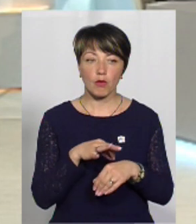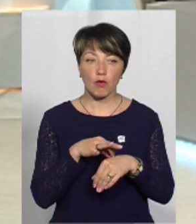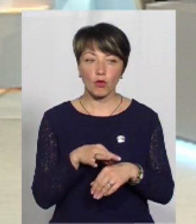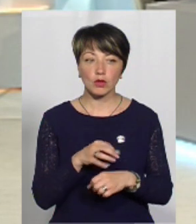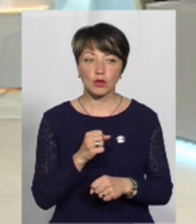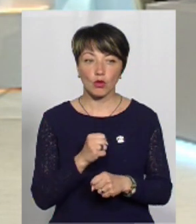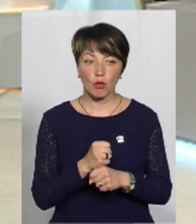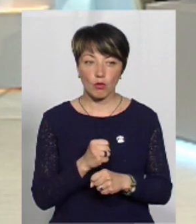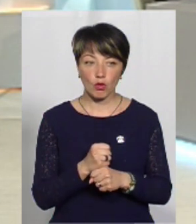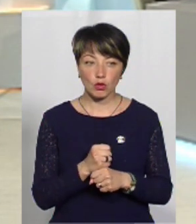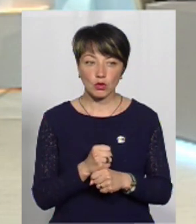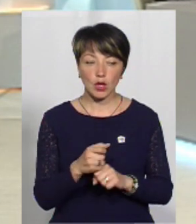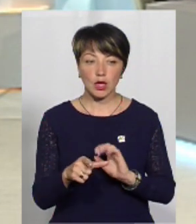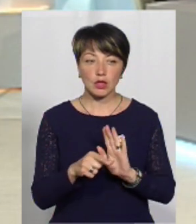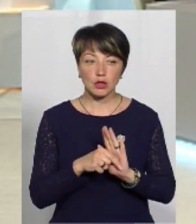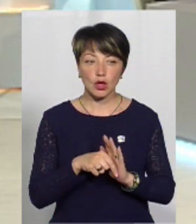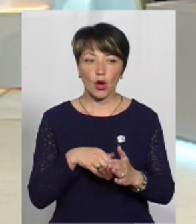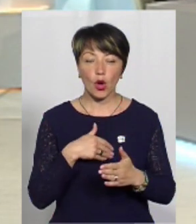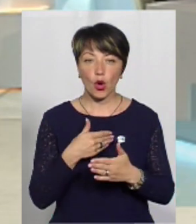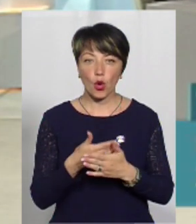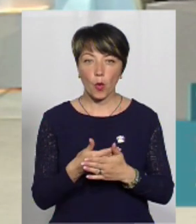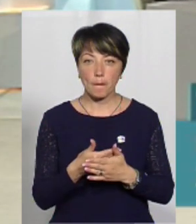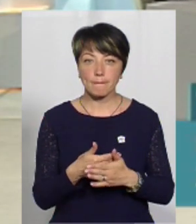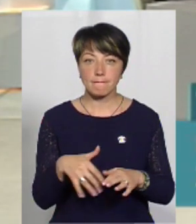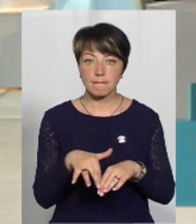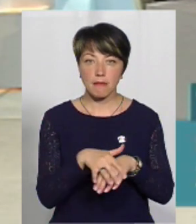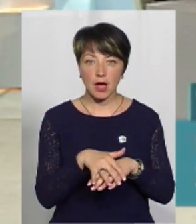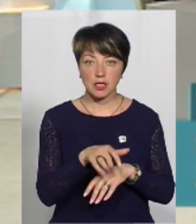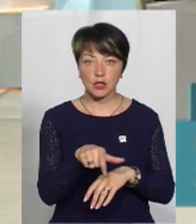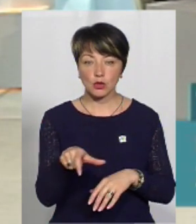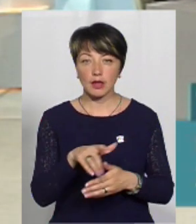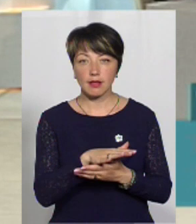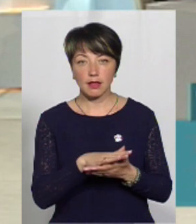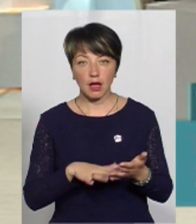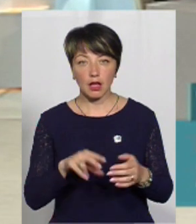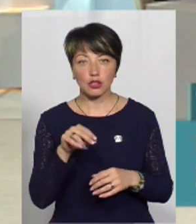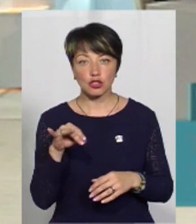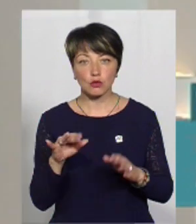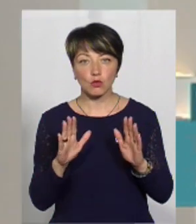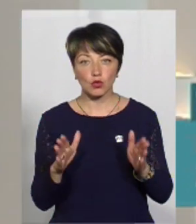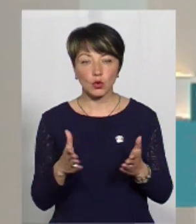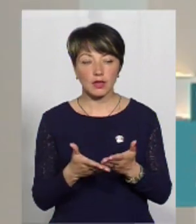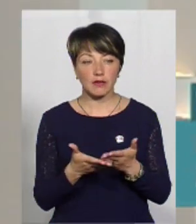проводити роботу з громадськістю і далі? І чи будете ви